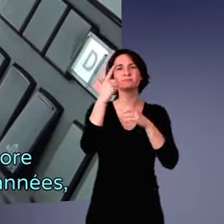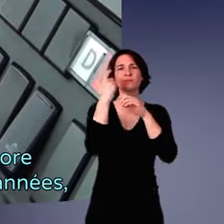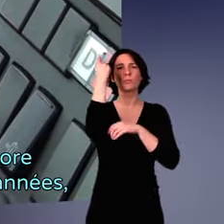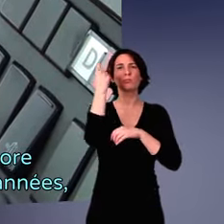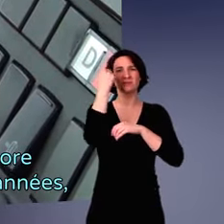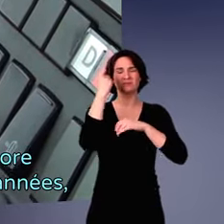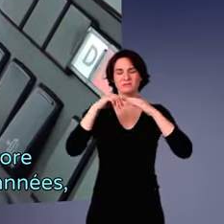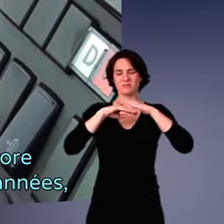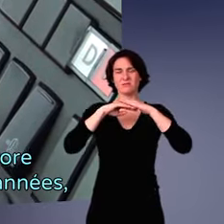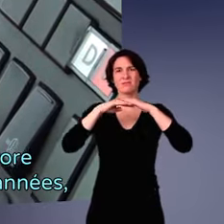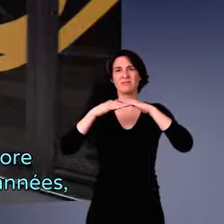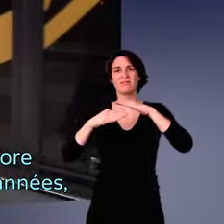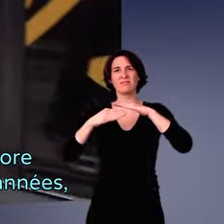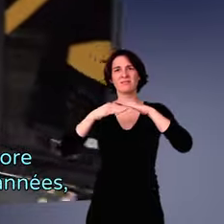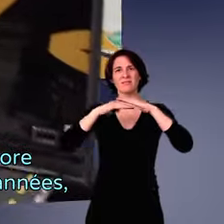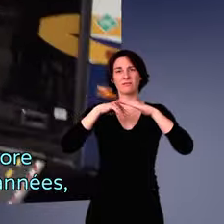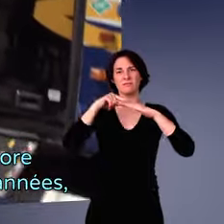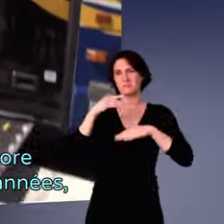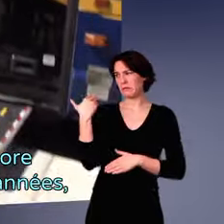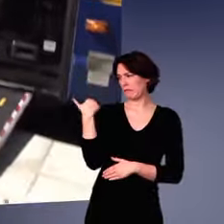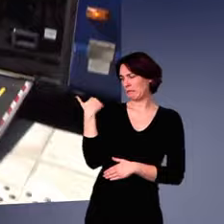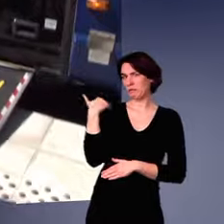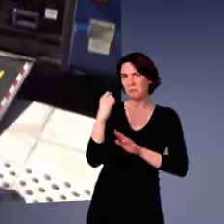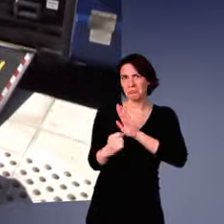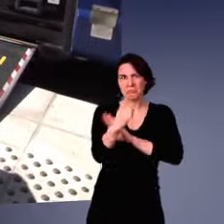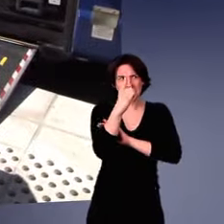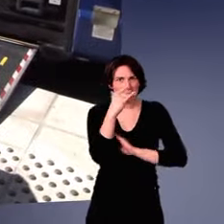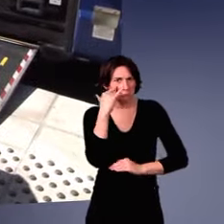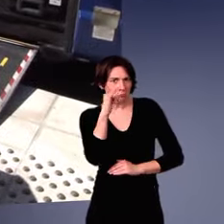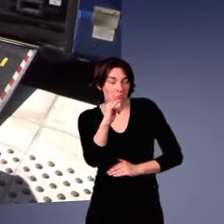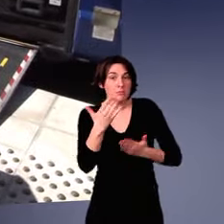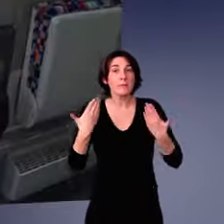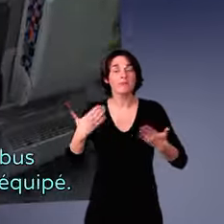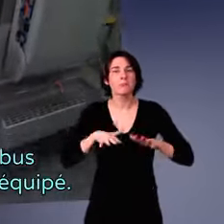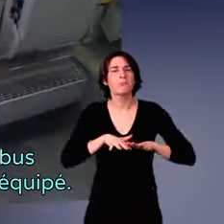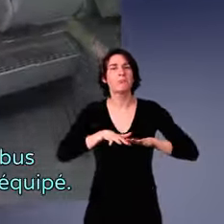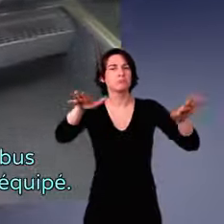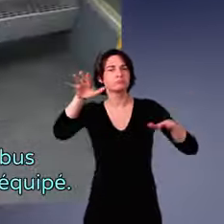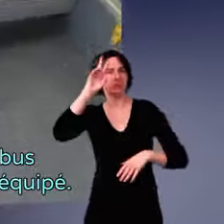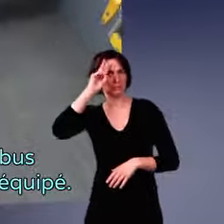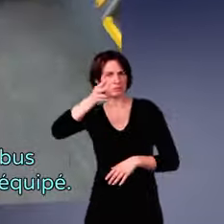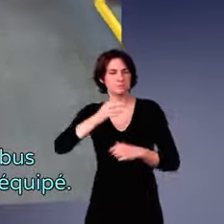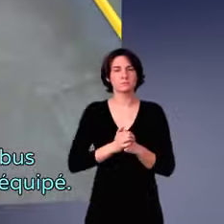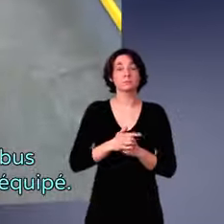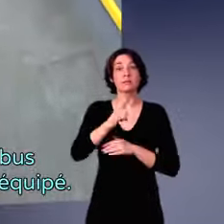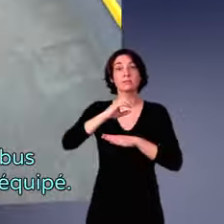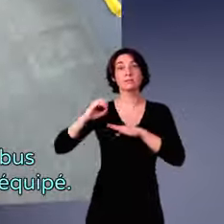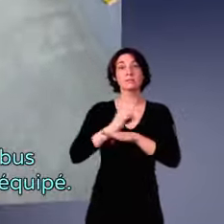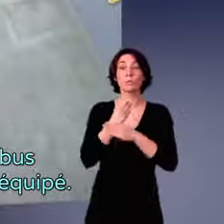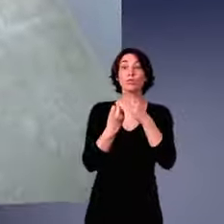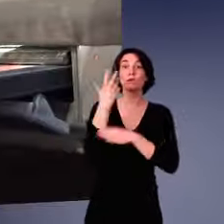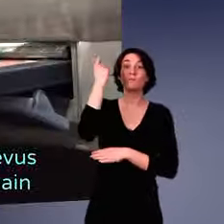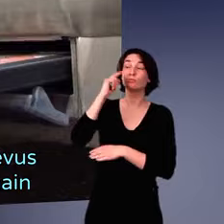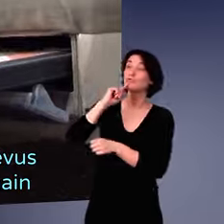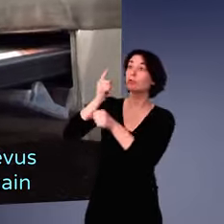et la palette qui était encore une curiosité il y a quelques années c'est gén is désormais tout nouveau bus commandé par TCO en